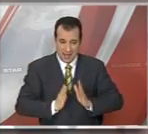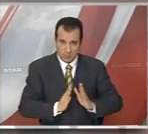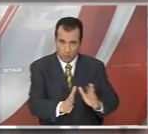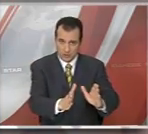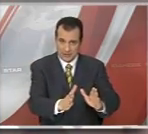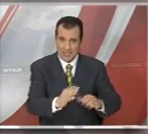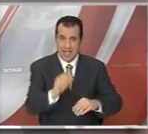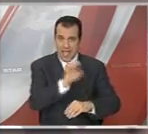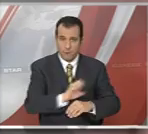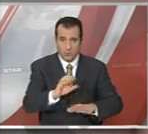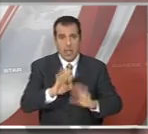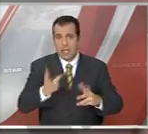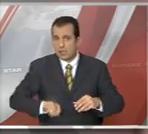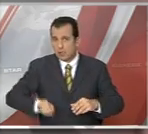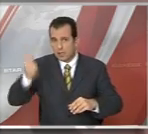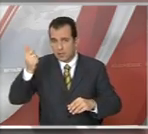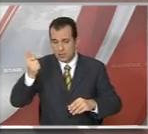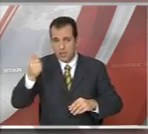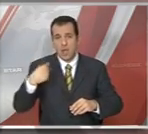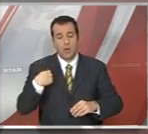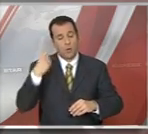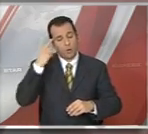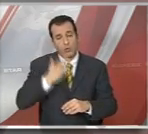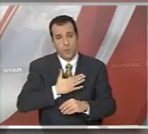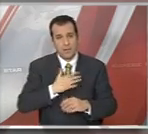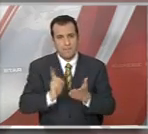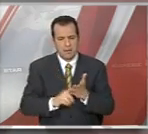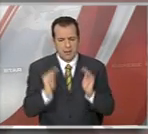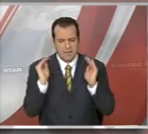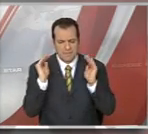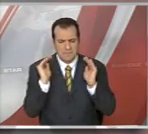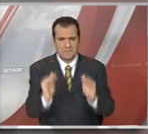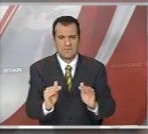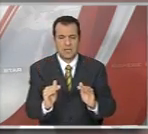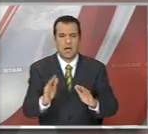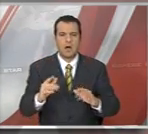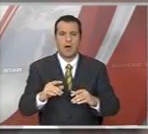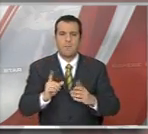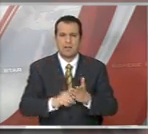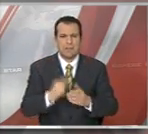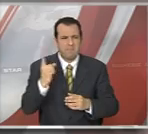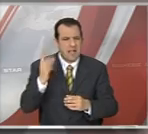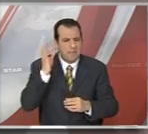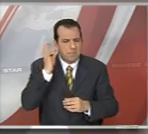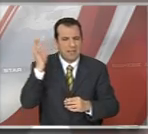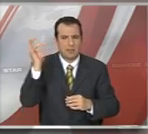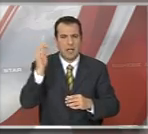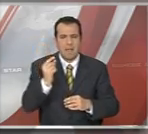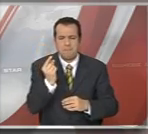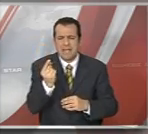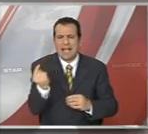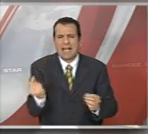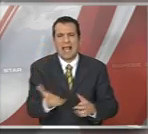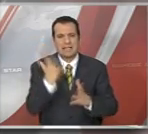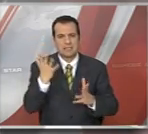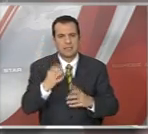διακυβεύσει δεν πρέπει να αφήσουμε κατά την προσωπική μου άποψη κυρία τσαγκάρικο ούτε μία χαραμάδα